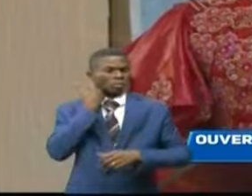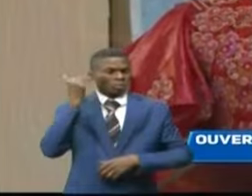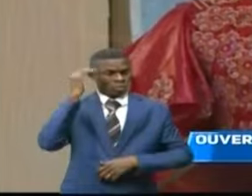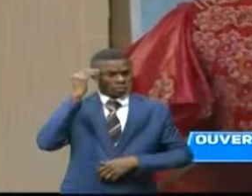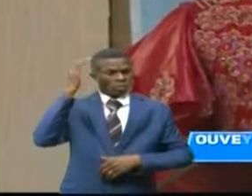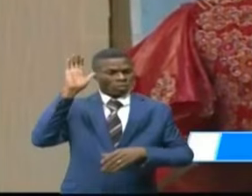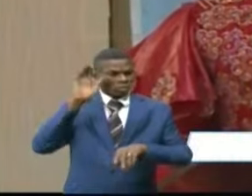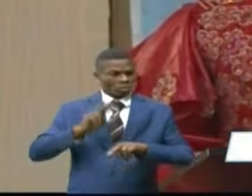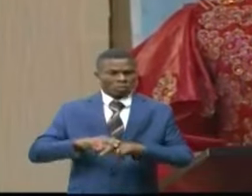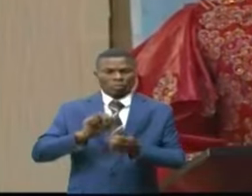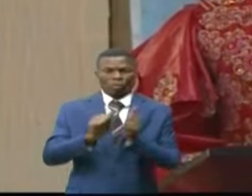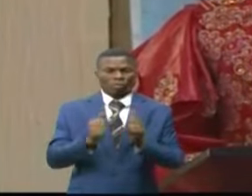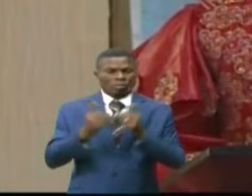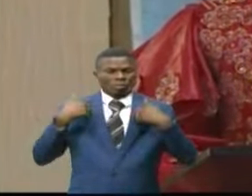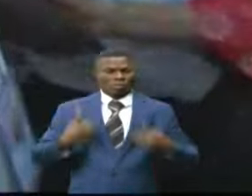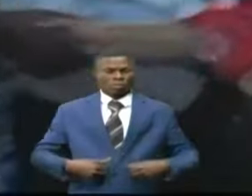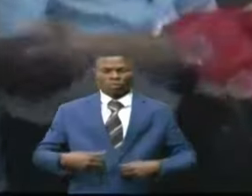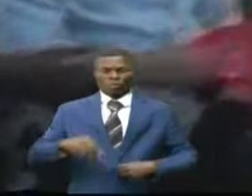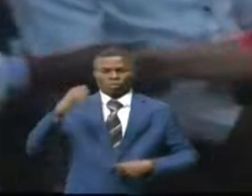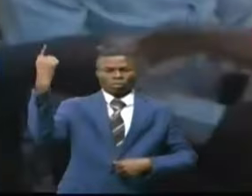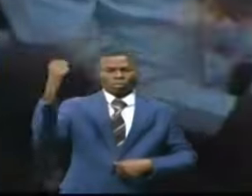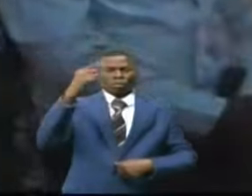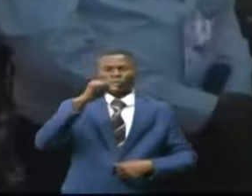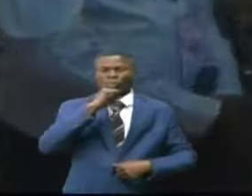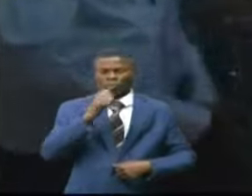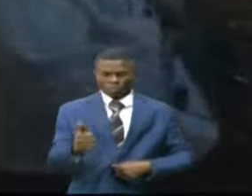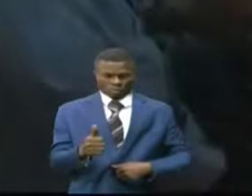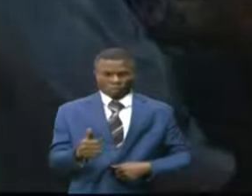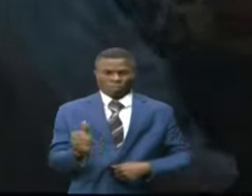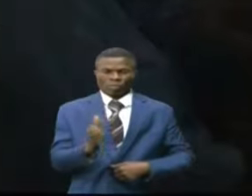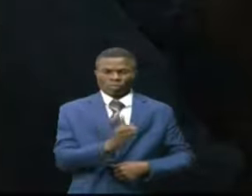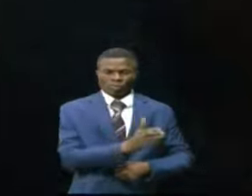soit plus un problème de santé publique.